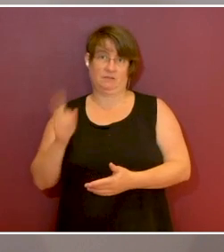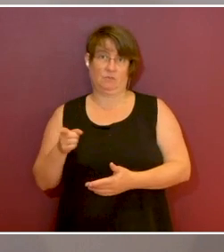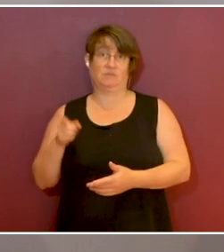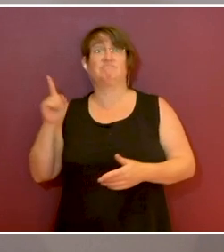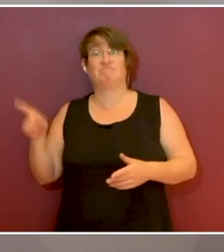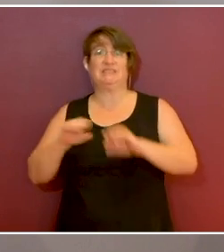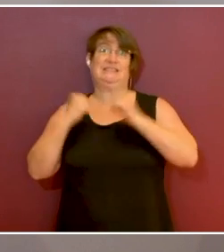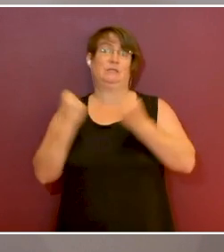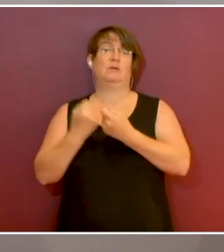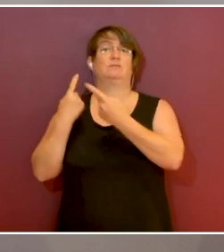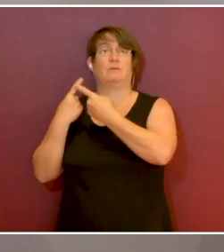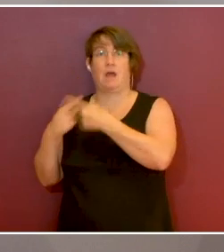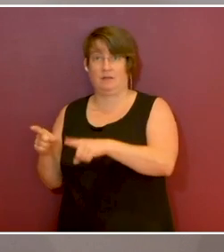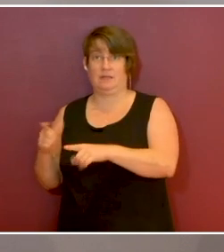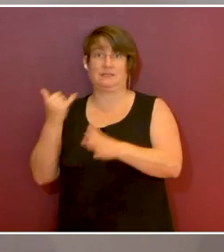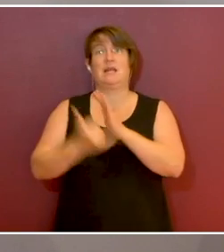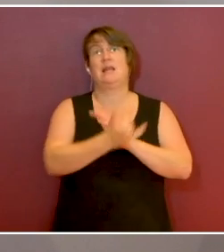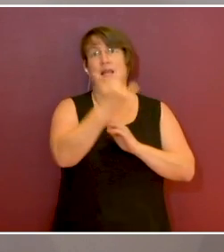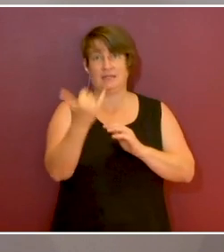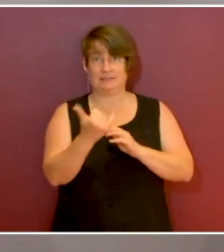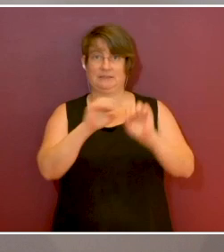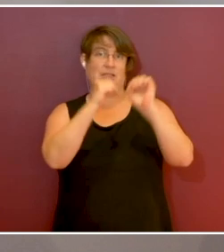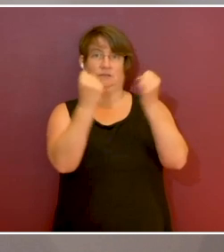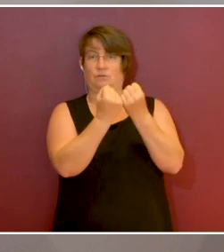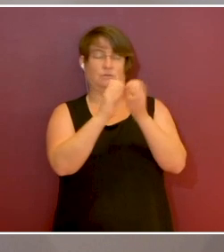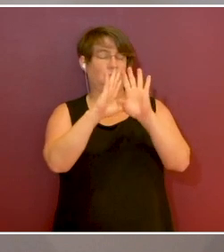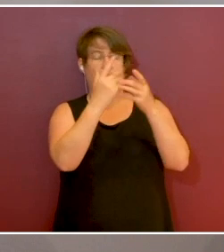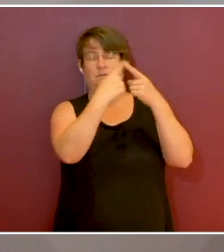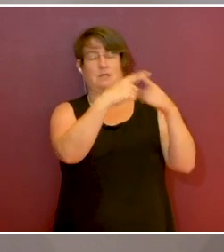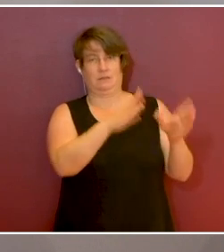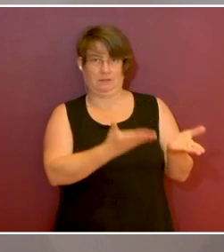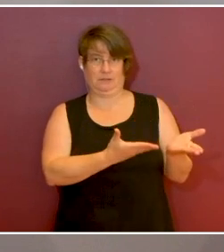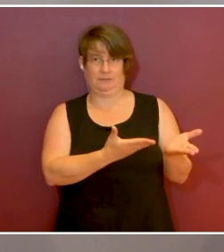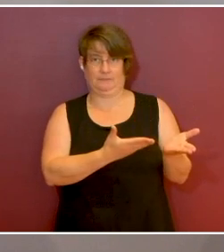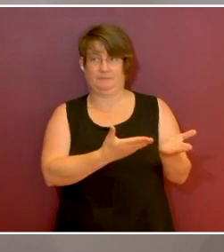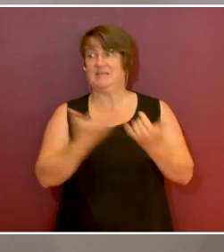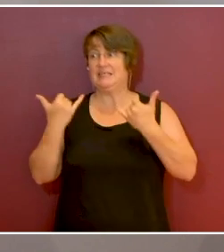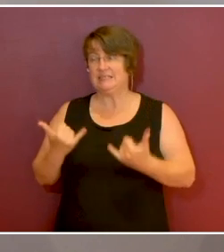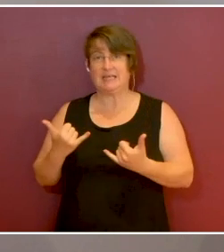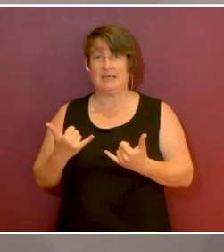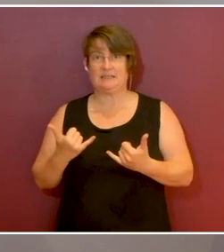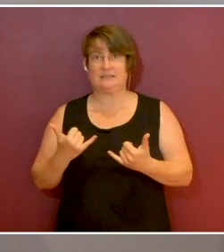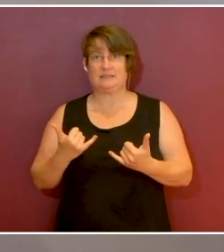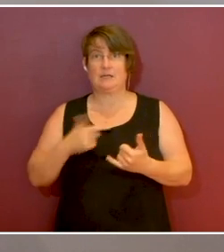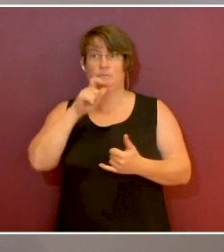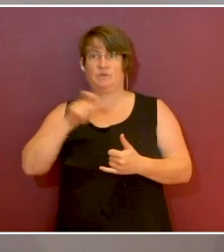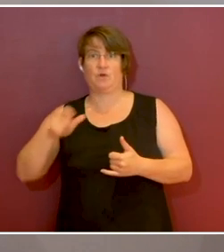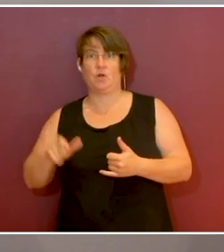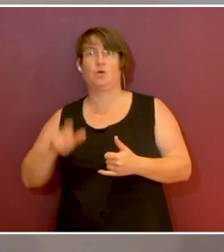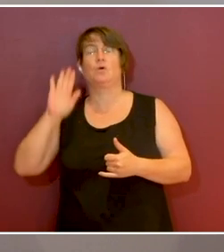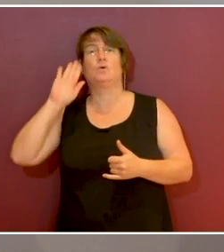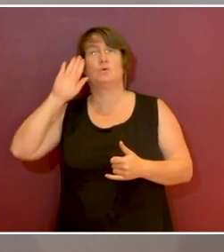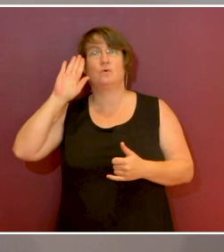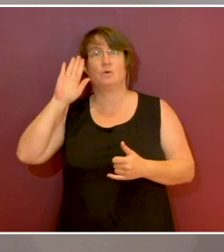als wir sie noch im letzten Jahr erlebt haben. Es sind jetzt ja über 50% der Bevölkerung ist